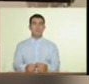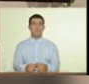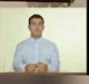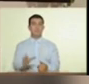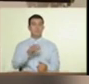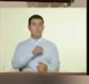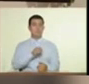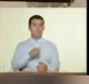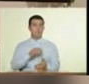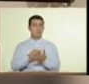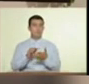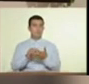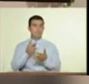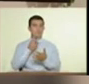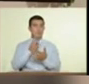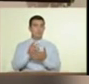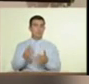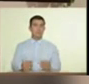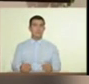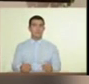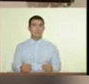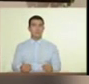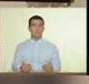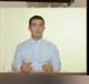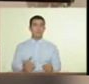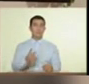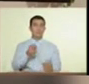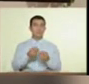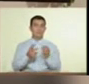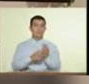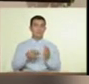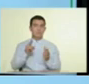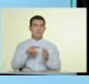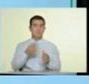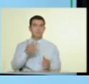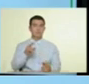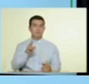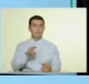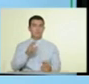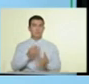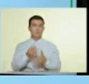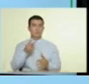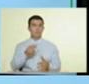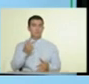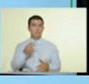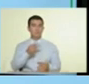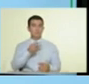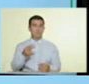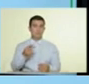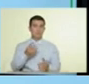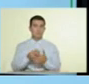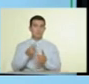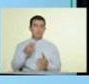o'zingiz mustaqil ravishda bajaring. 18d qo'shuv 5d ayro 23